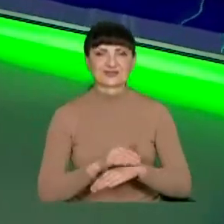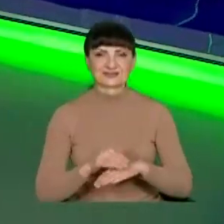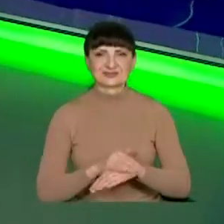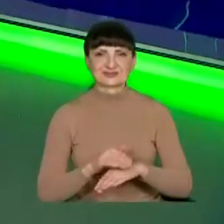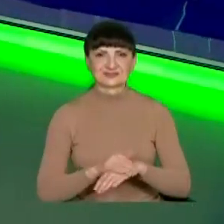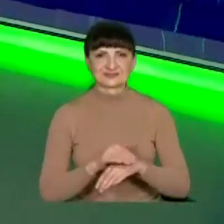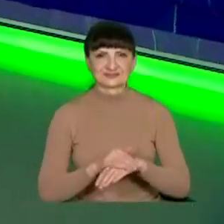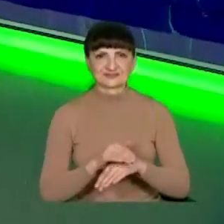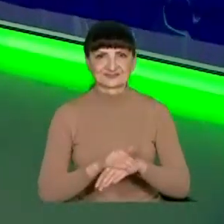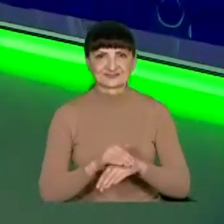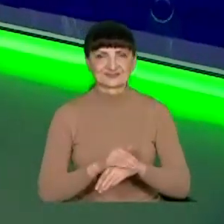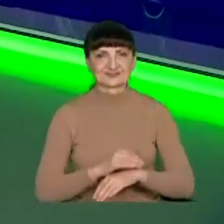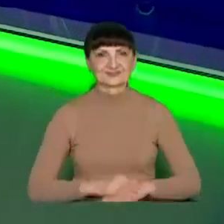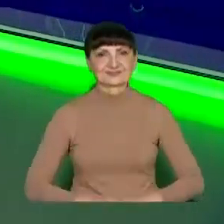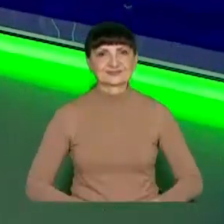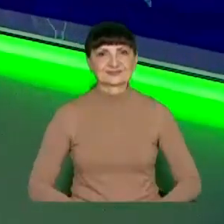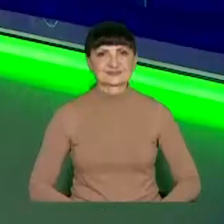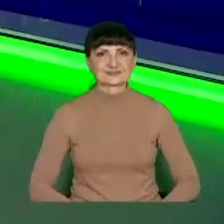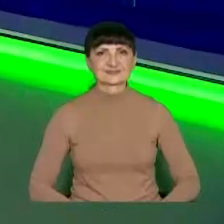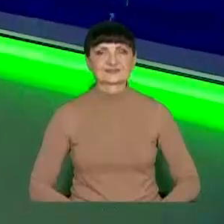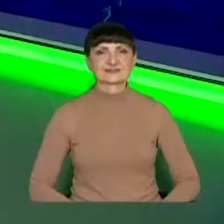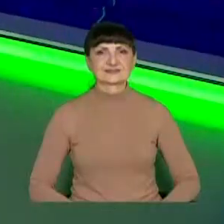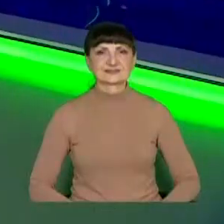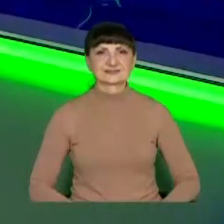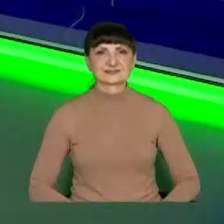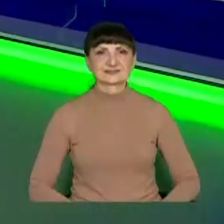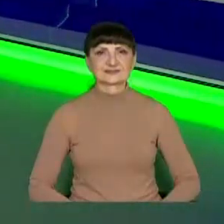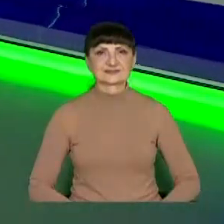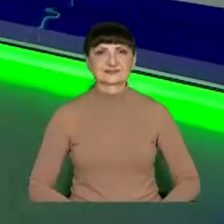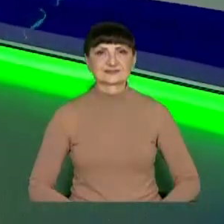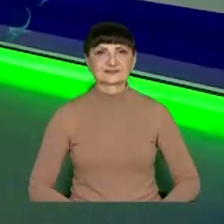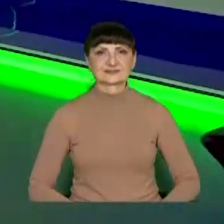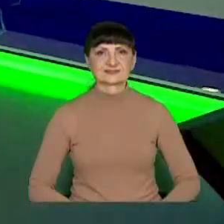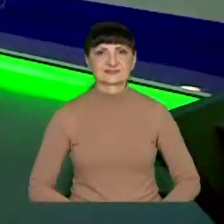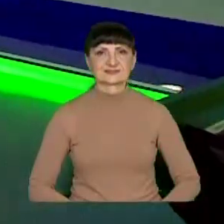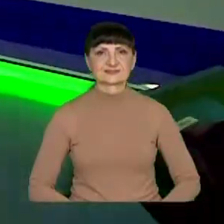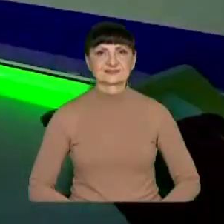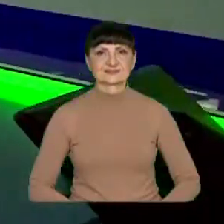В студии для вас работали Дина Жанабекова и Диас Махамбетов. Всего доброго и до встречи в эфире.